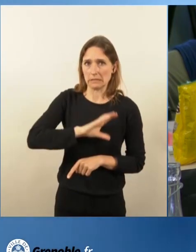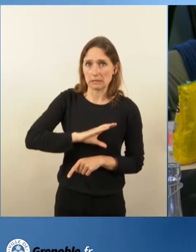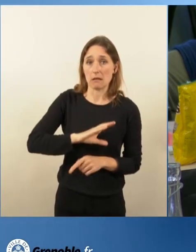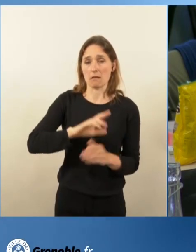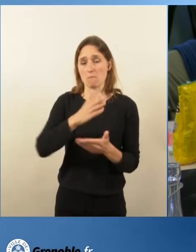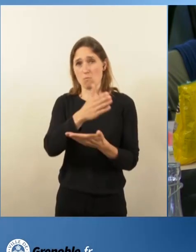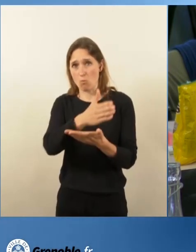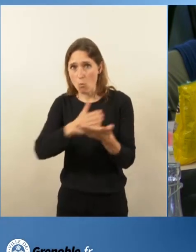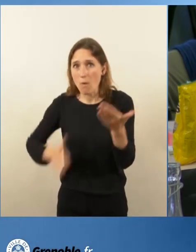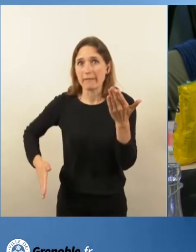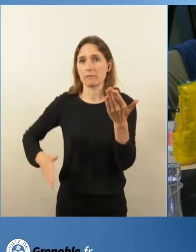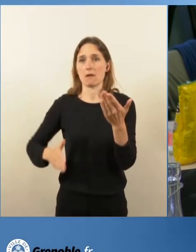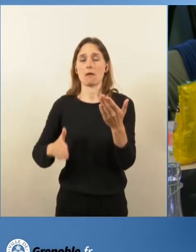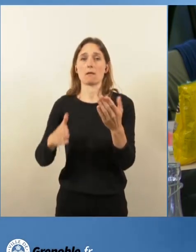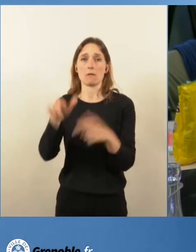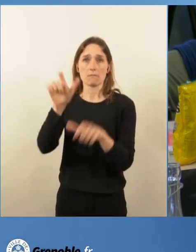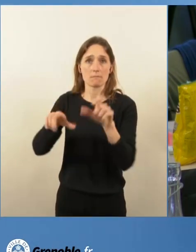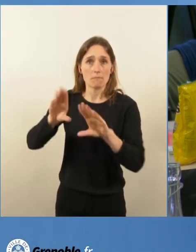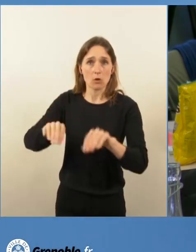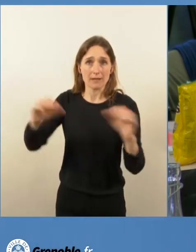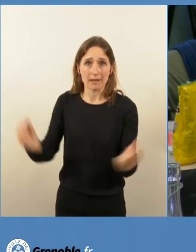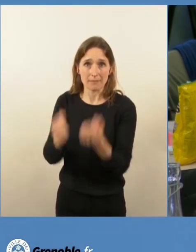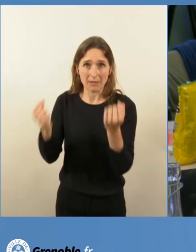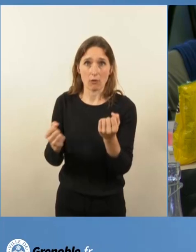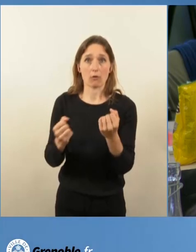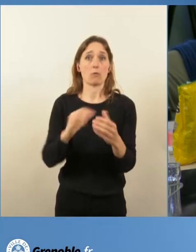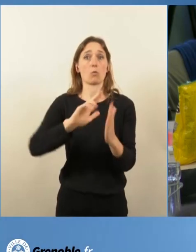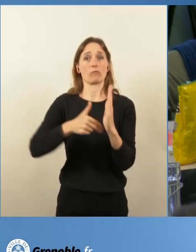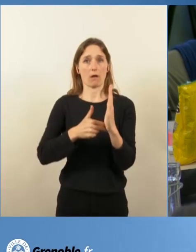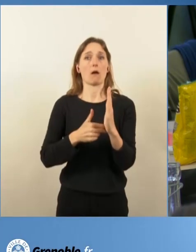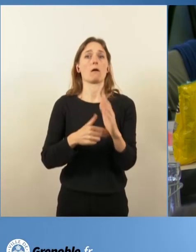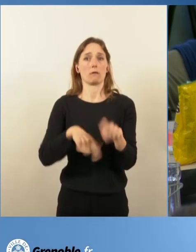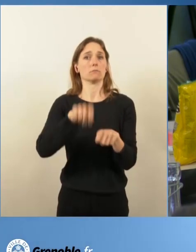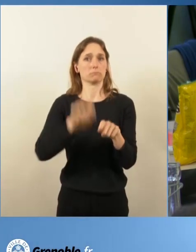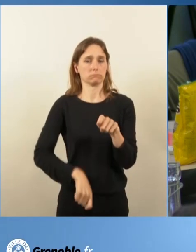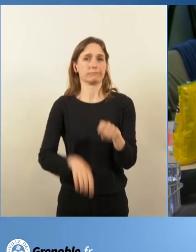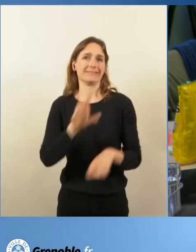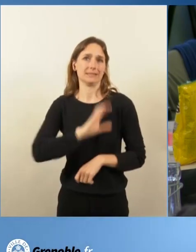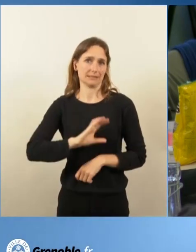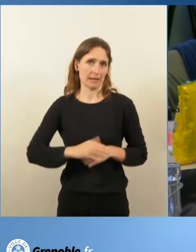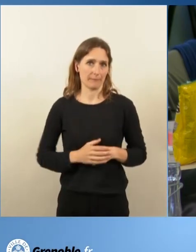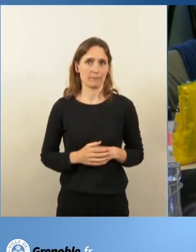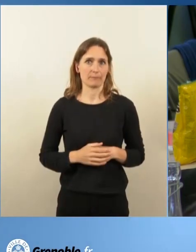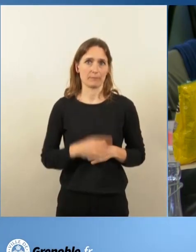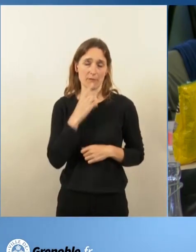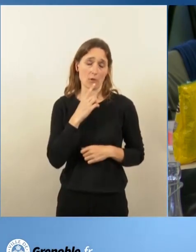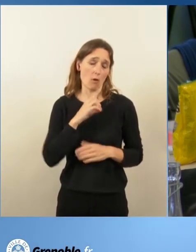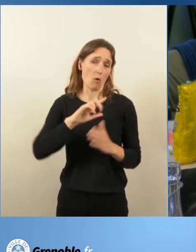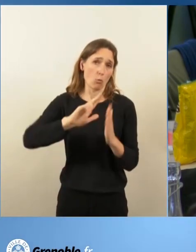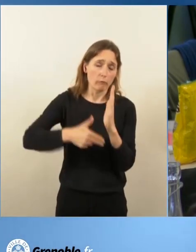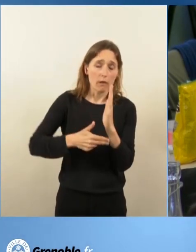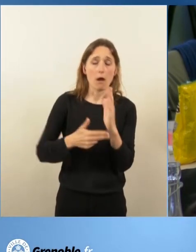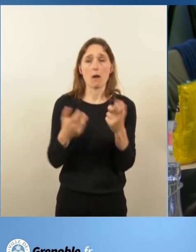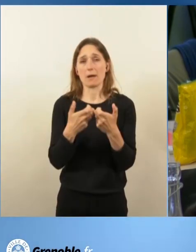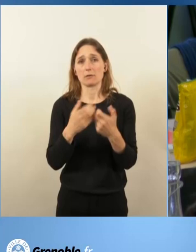faire en sorte que la moitié des animateurs et animatrices soient des précarisées à la rentrée sur des sur des contrats du type